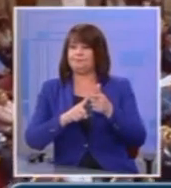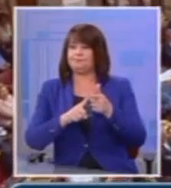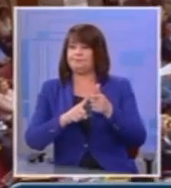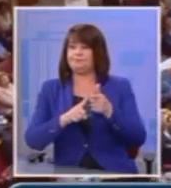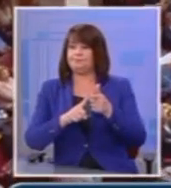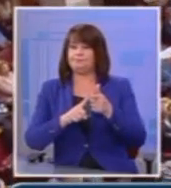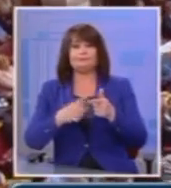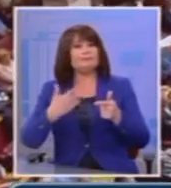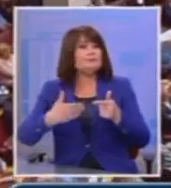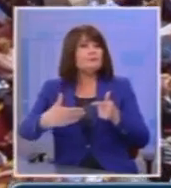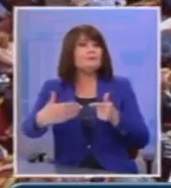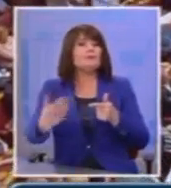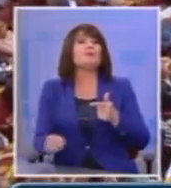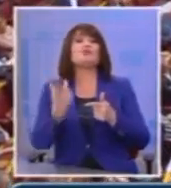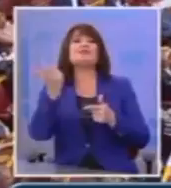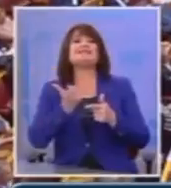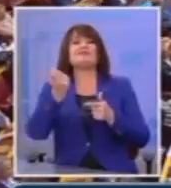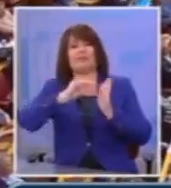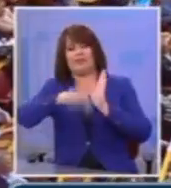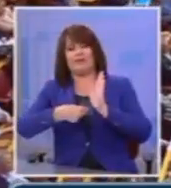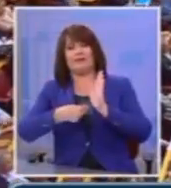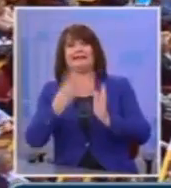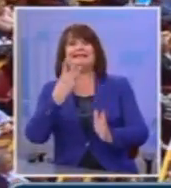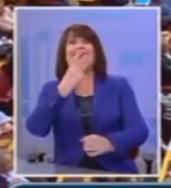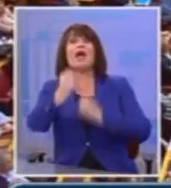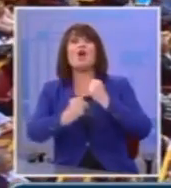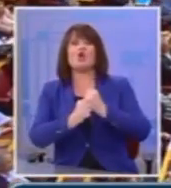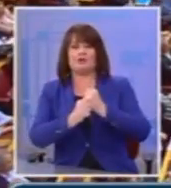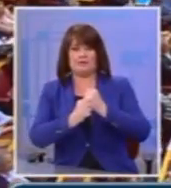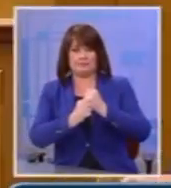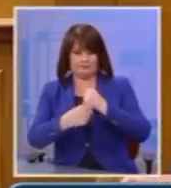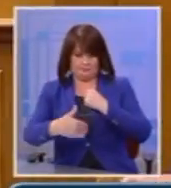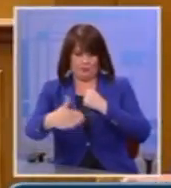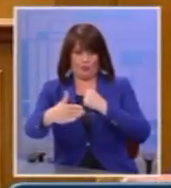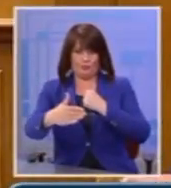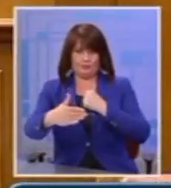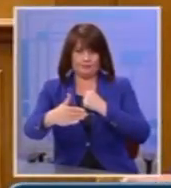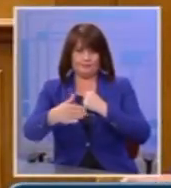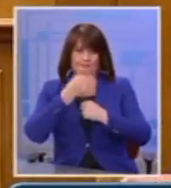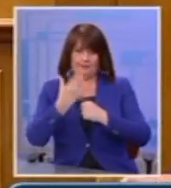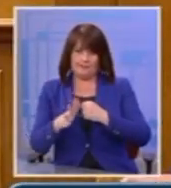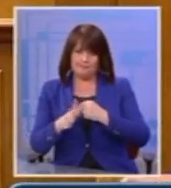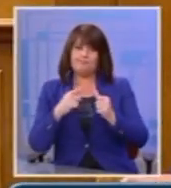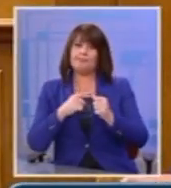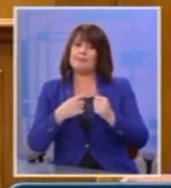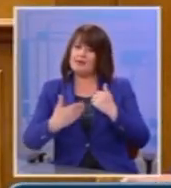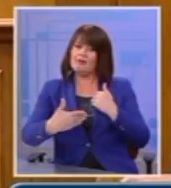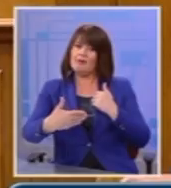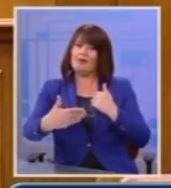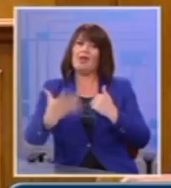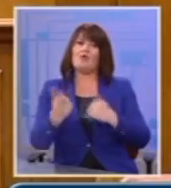η διάρκεια της νέας σύμβασης, όπως προανέφερα, θα είναι τριετής. παρέχει χρόνο και